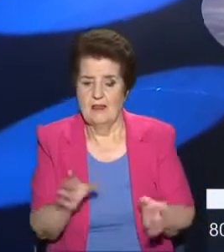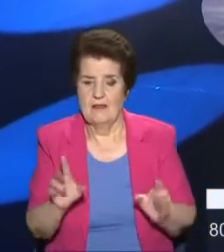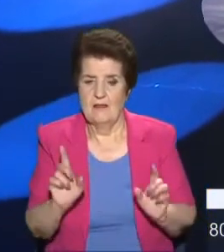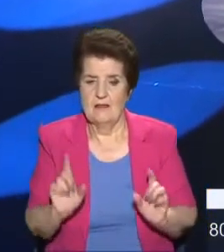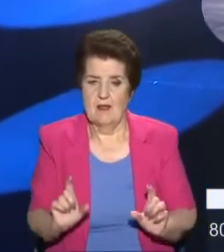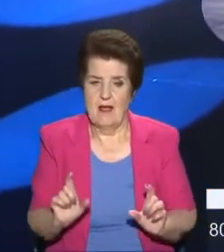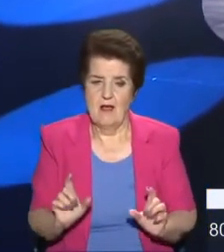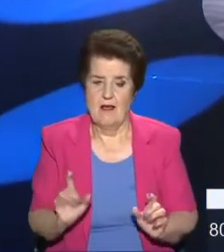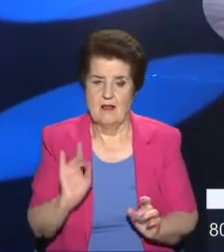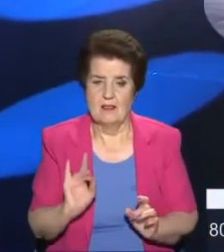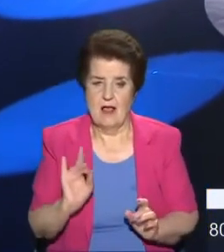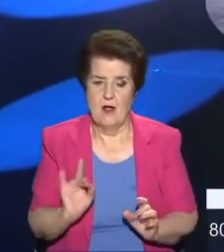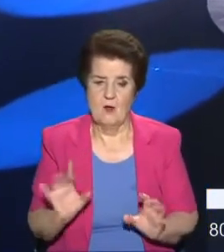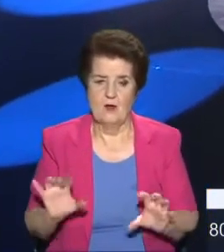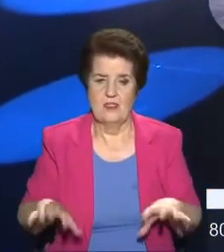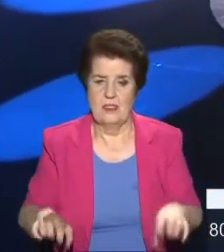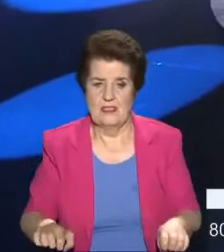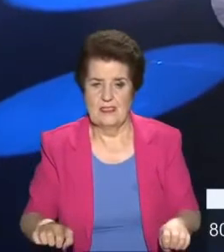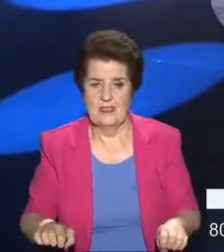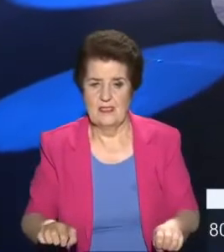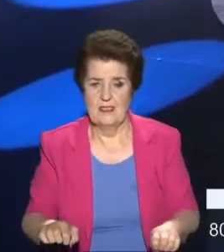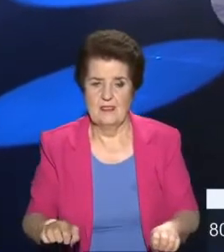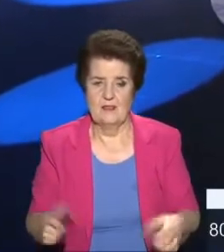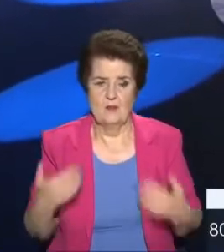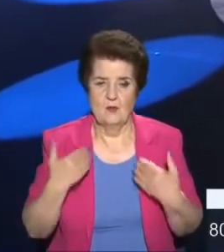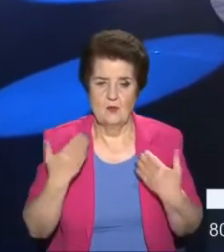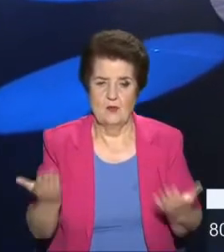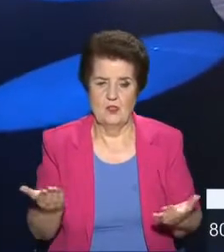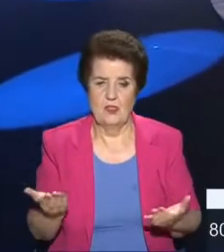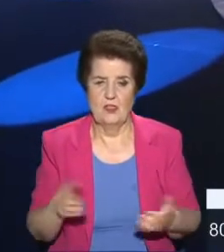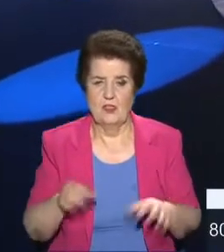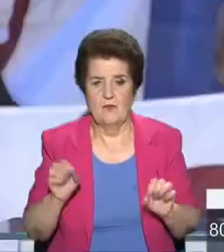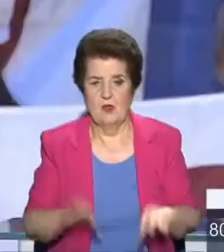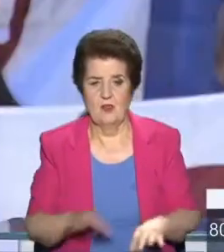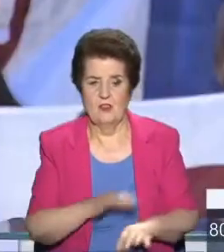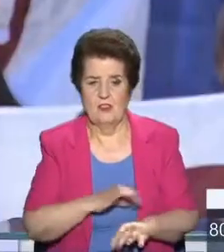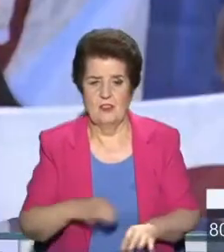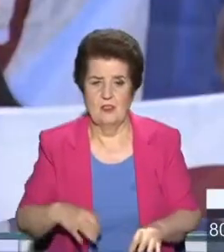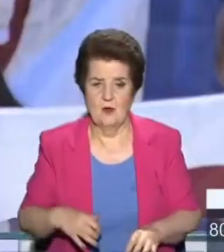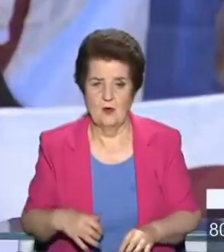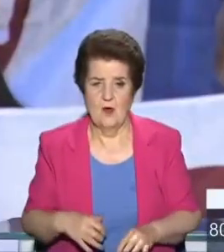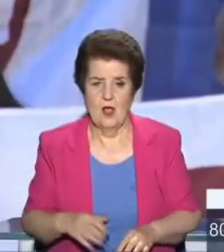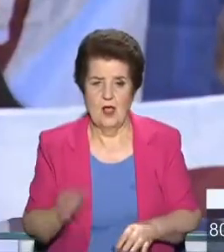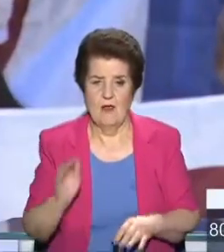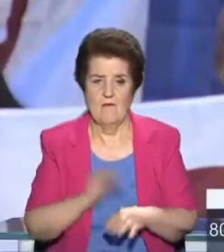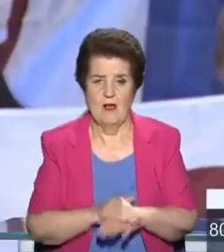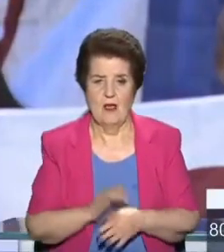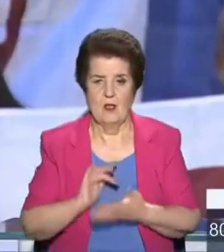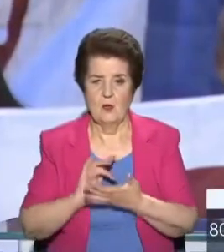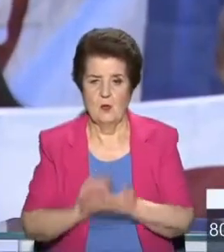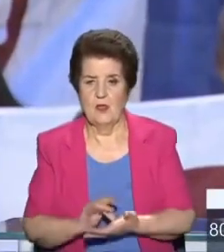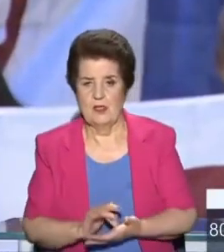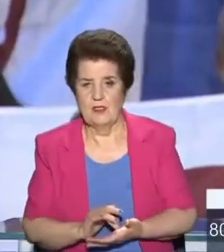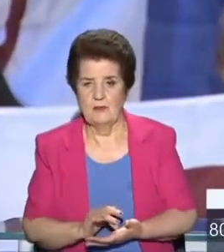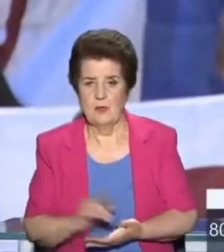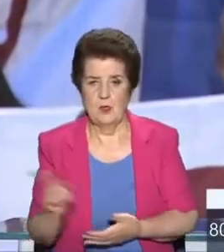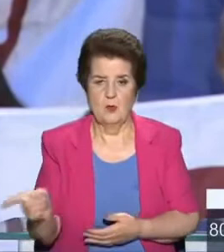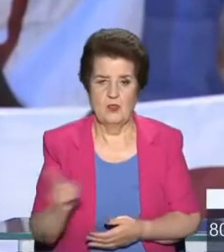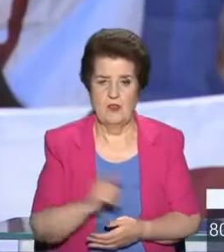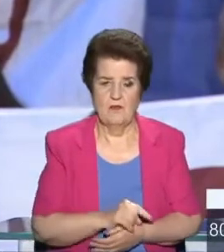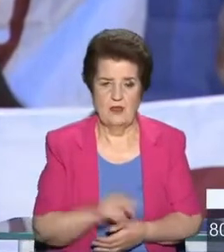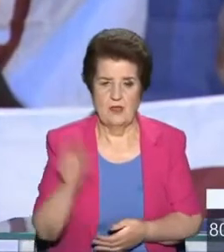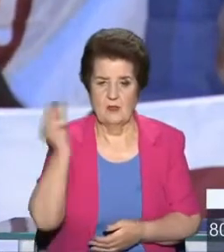scaunul de de fotolii de care vor reuși de unul singur Factor ism dute vino